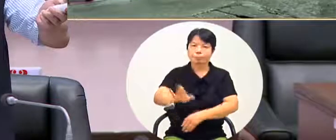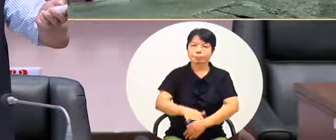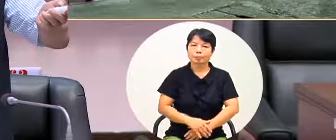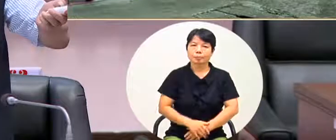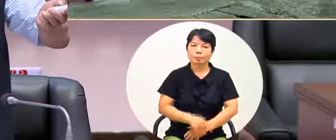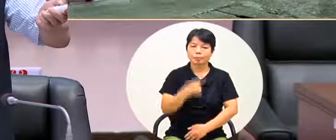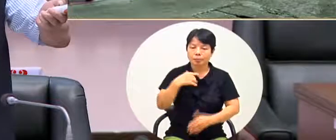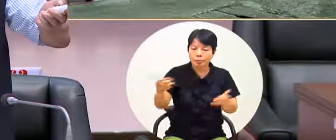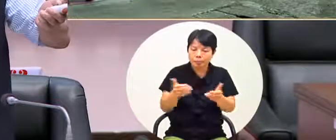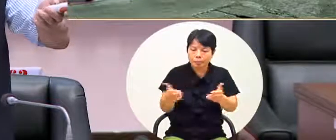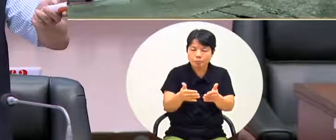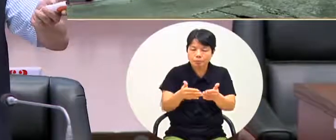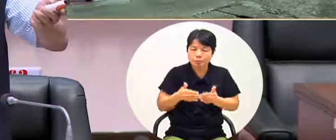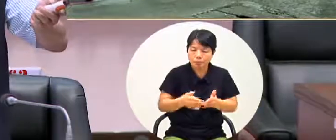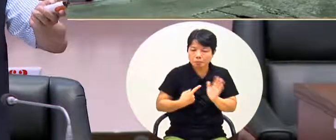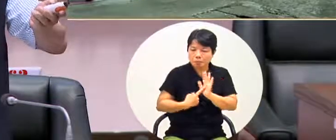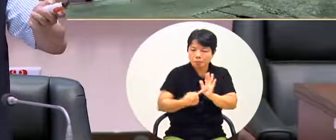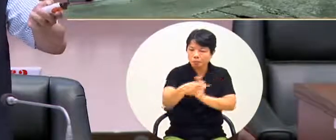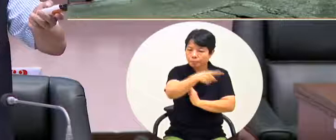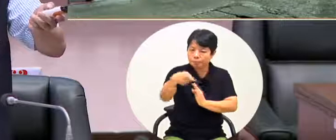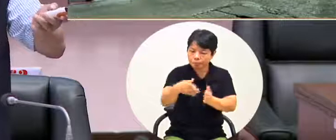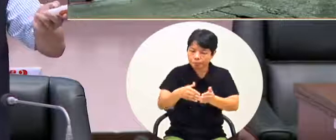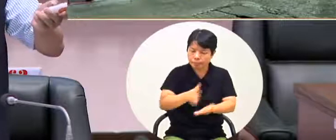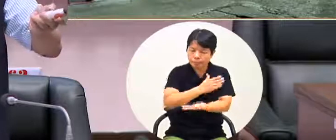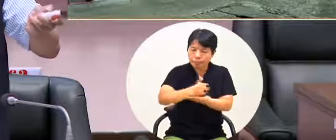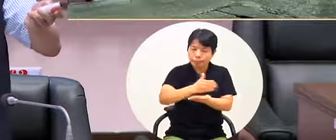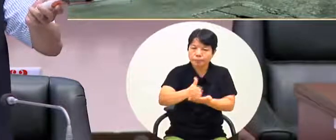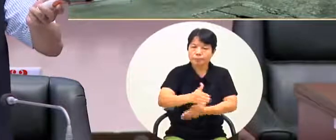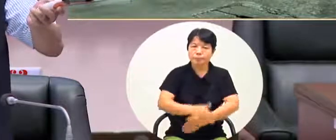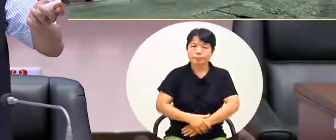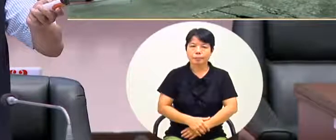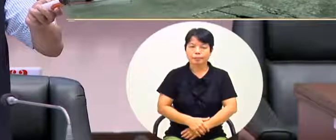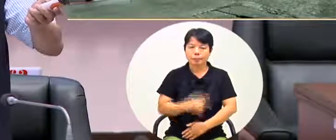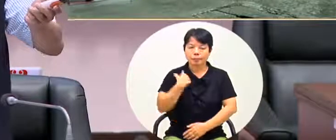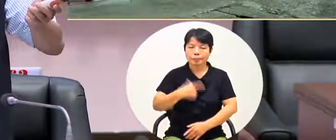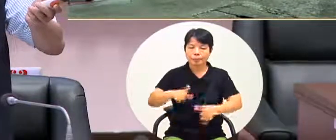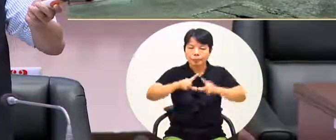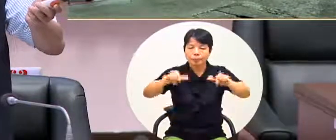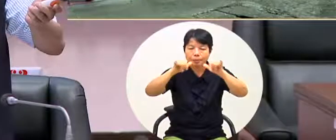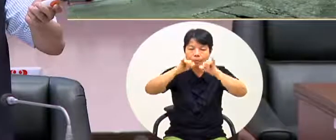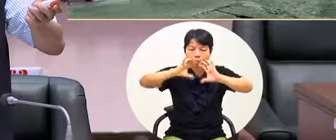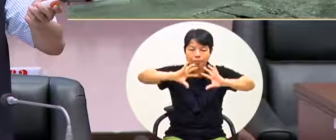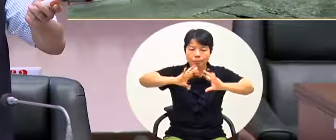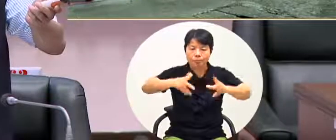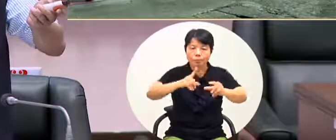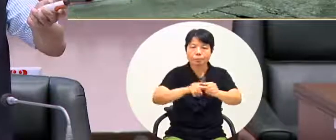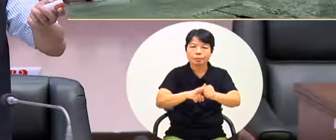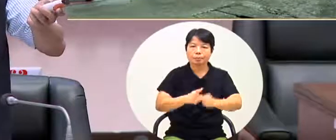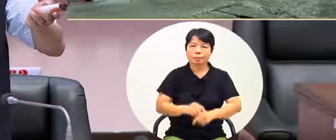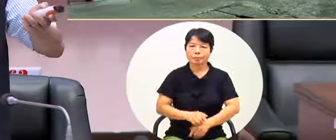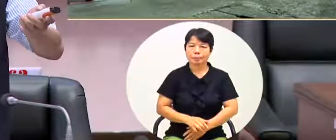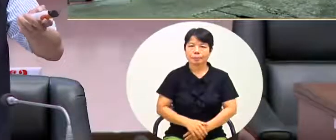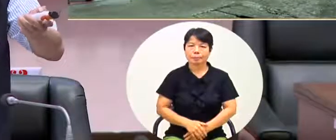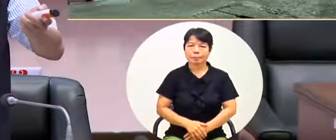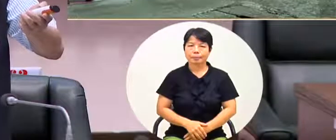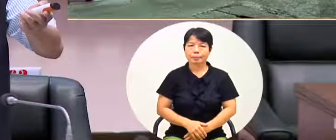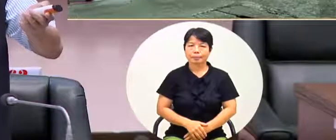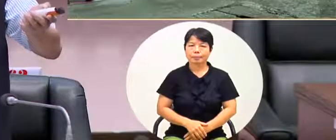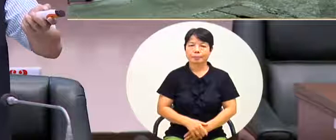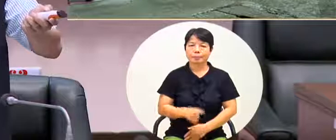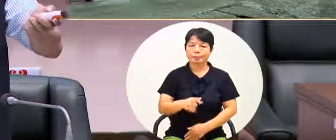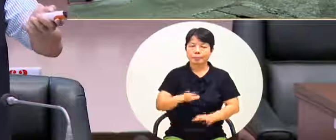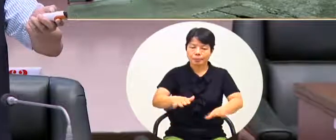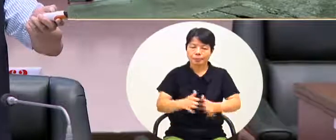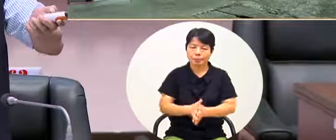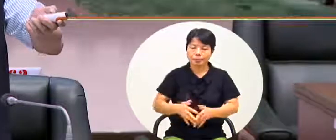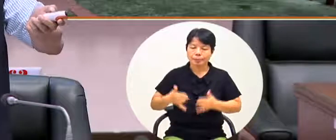去解决吼。啊，另外即是大寮国中诶即、這个啊 这个通水人道的这个部分吼，嘛是咱